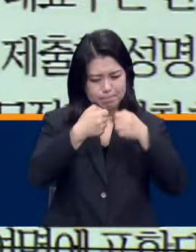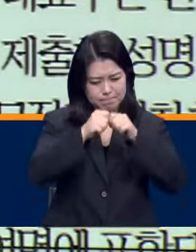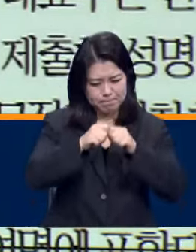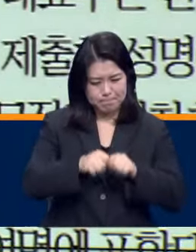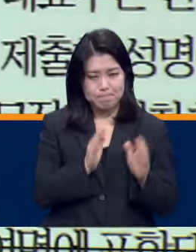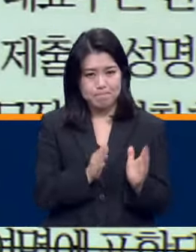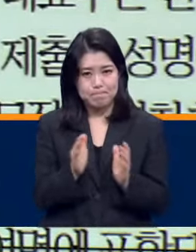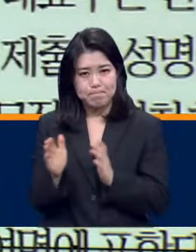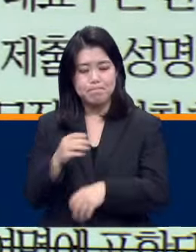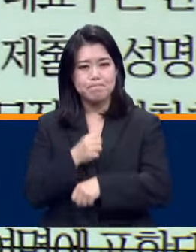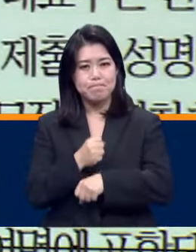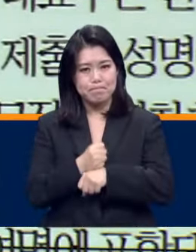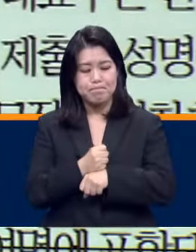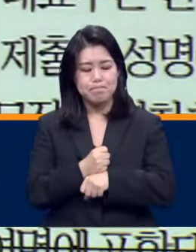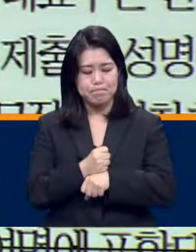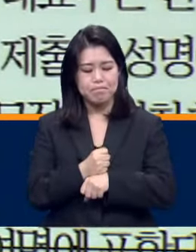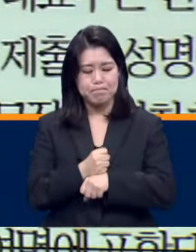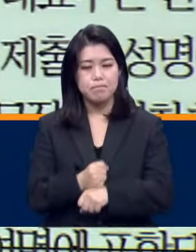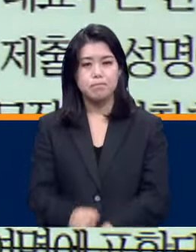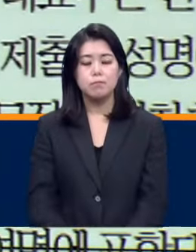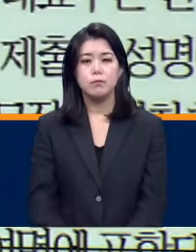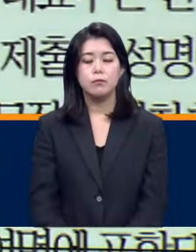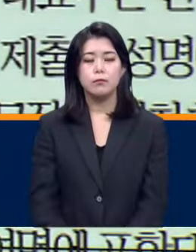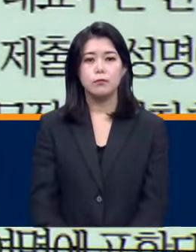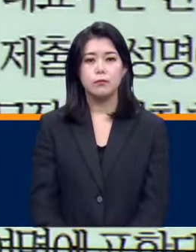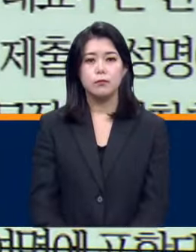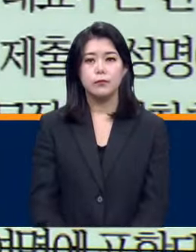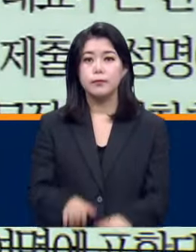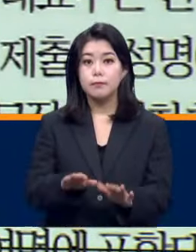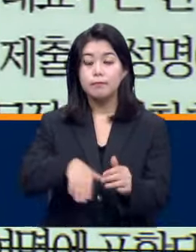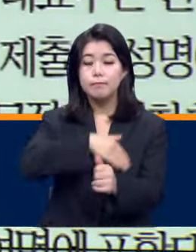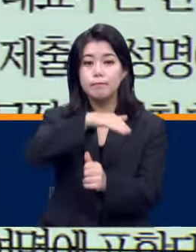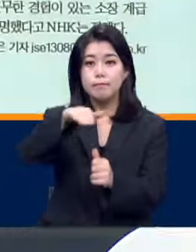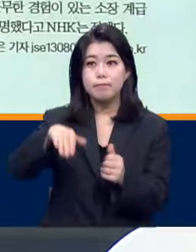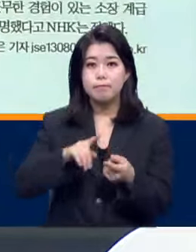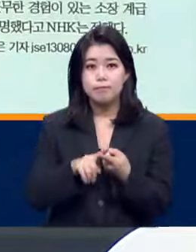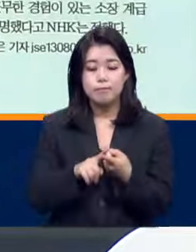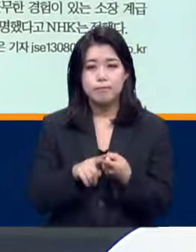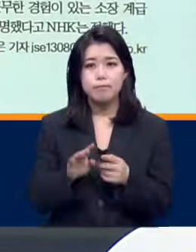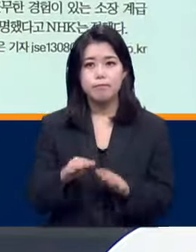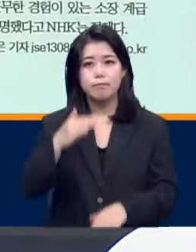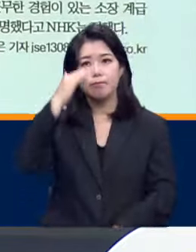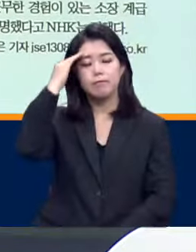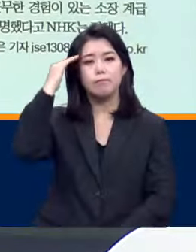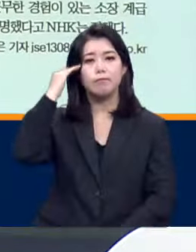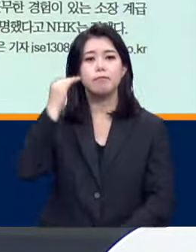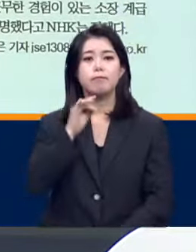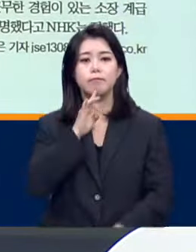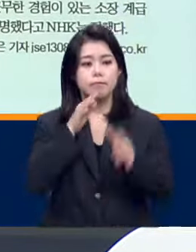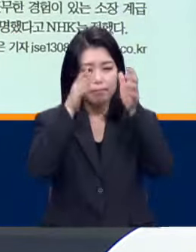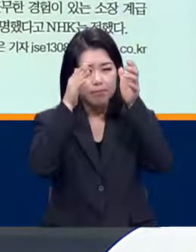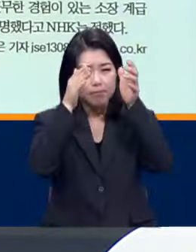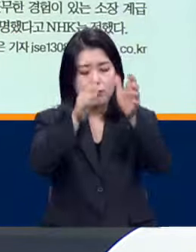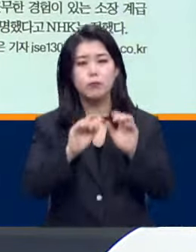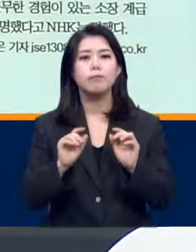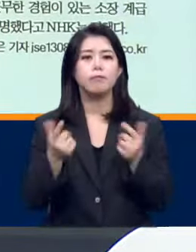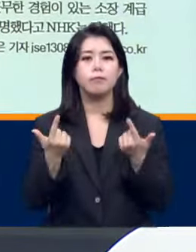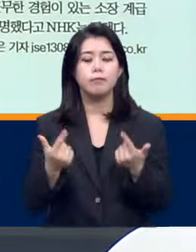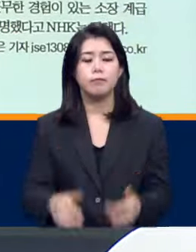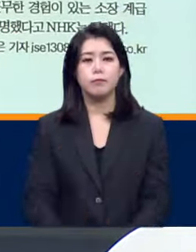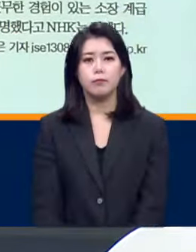좀 준비가 돼 왔었다라는 생각이 드는데 지금 이런 상황에 대해서 우리나라만 예의 주시하고 있는게 아니죠 다음